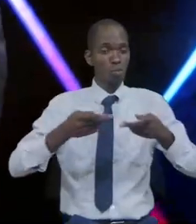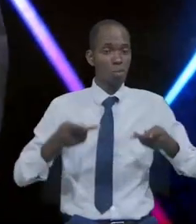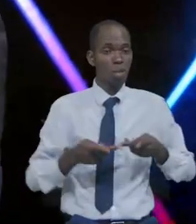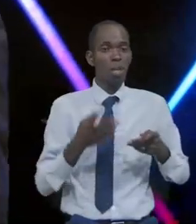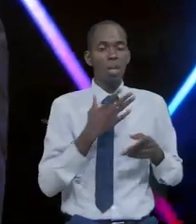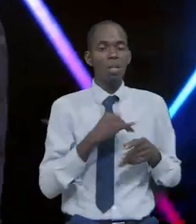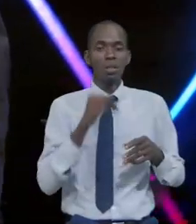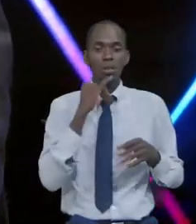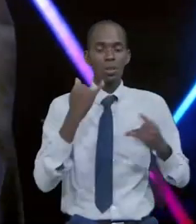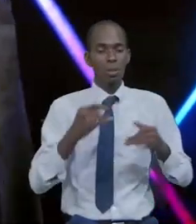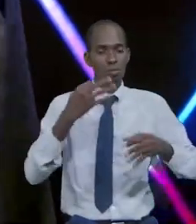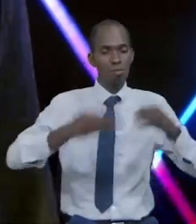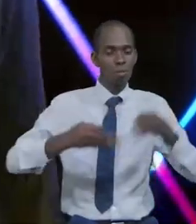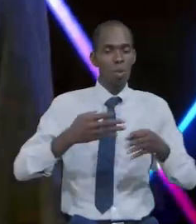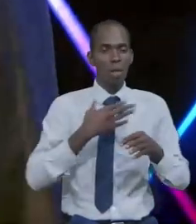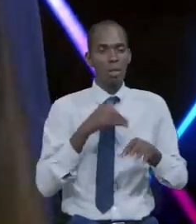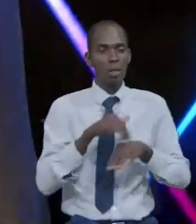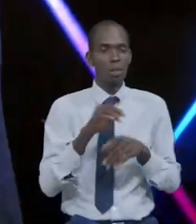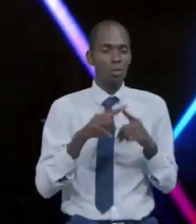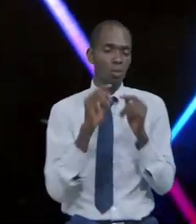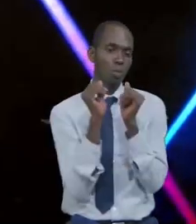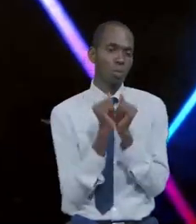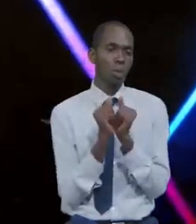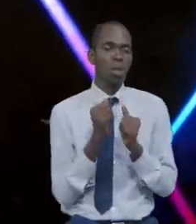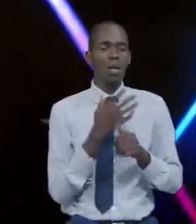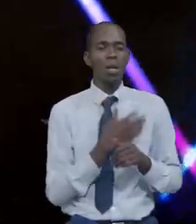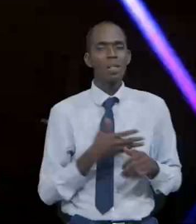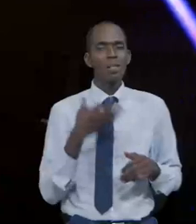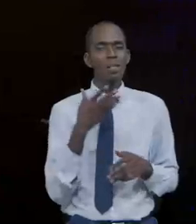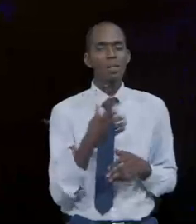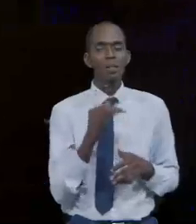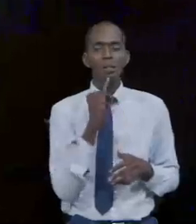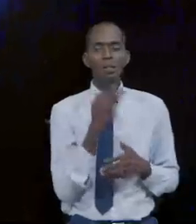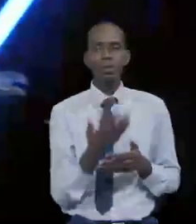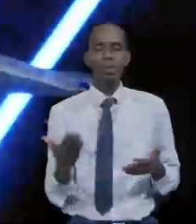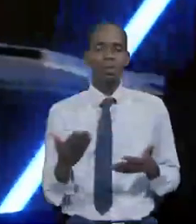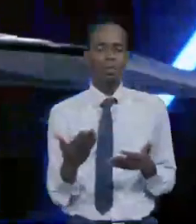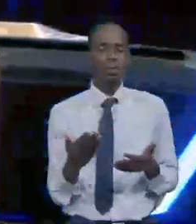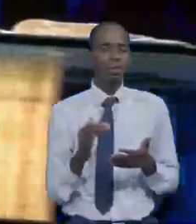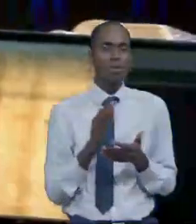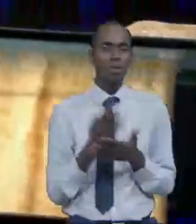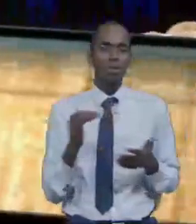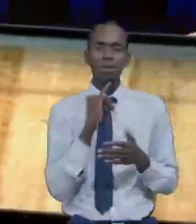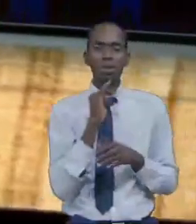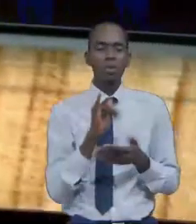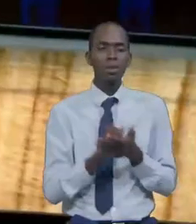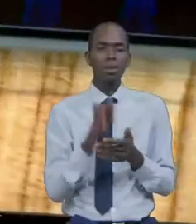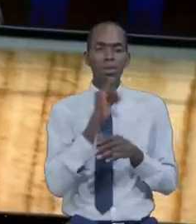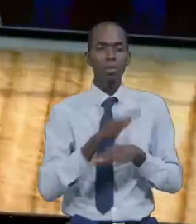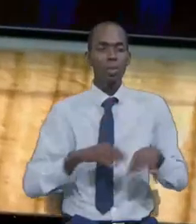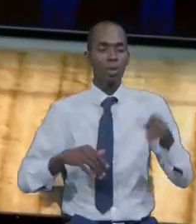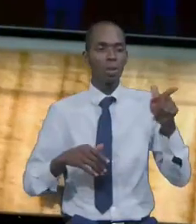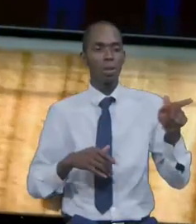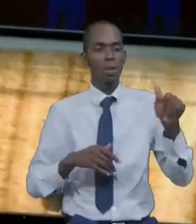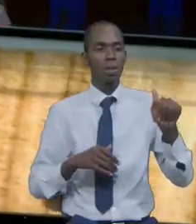pas le cacher, ils vont l'apprendre. Si quelqu'un est devenu un spéculateur, un joueur de loterie, et il